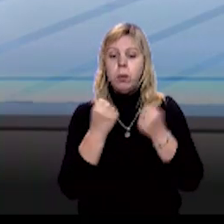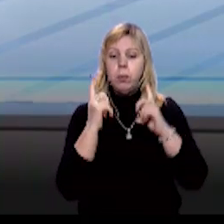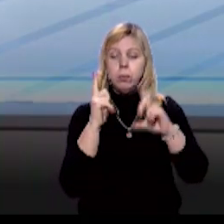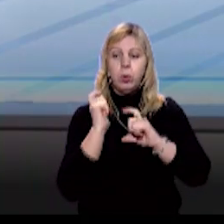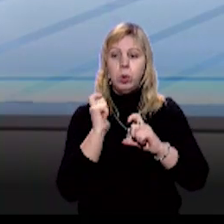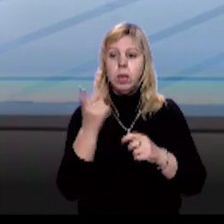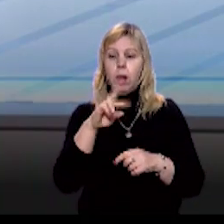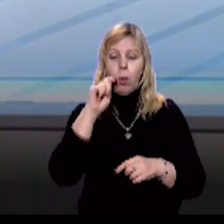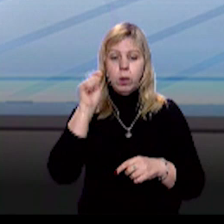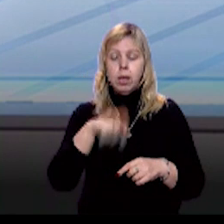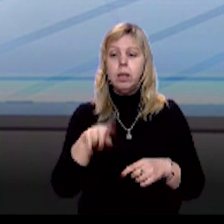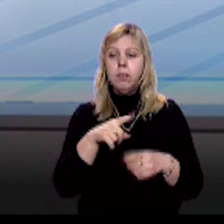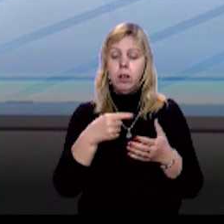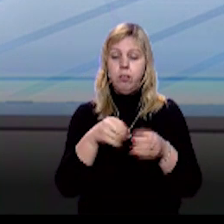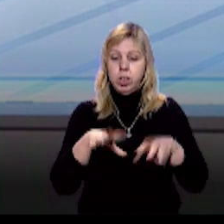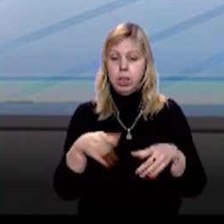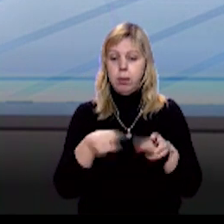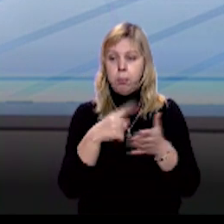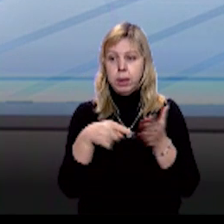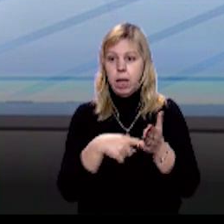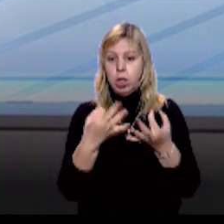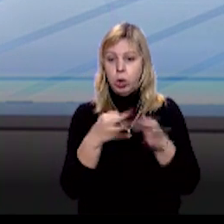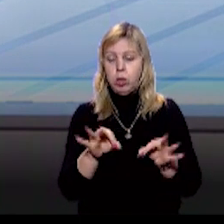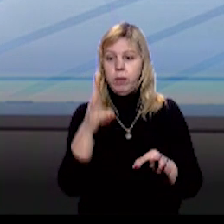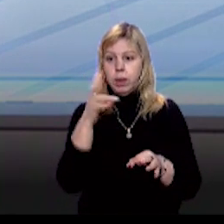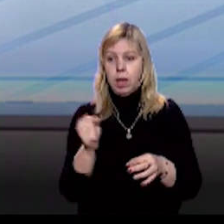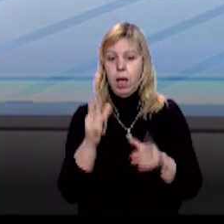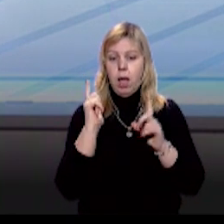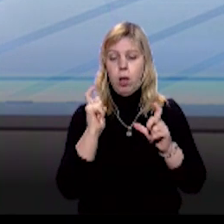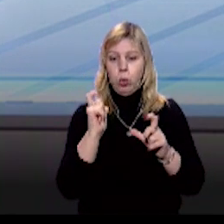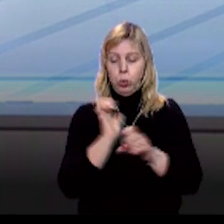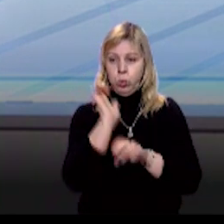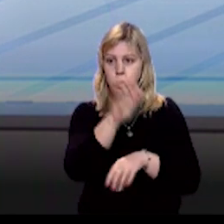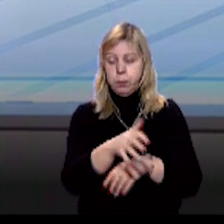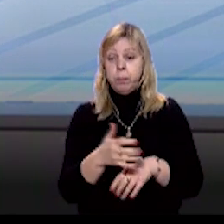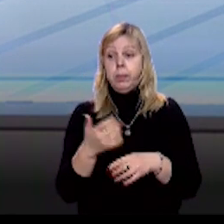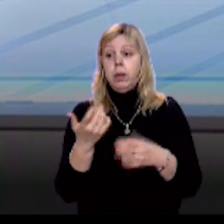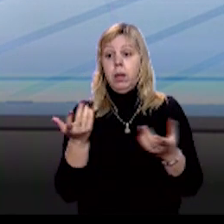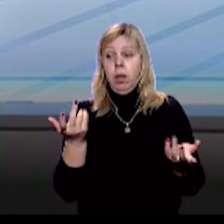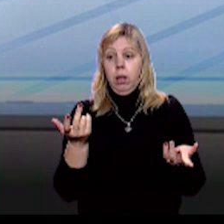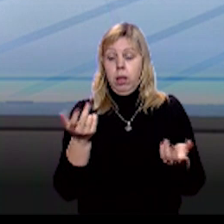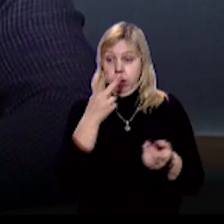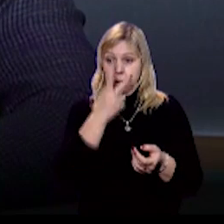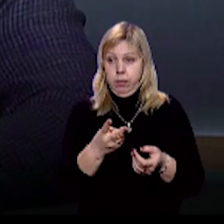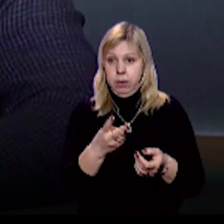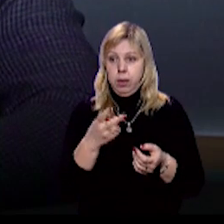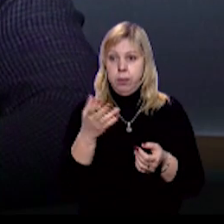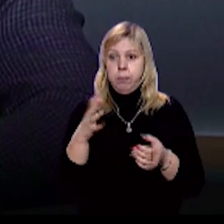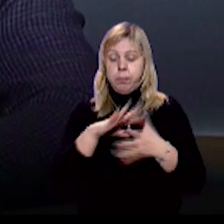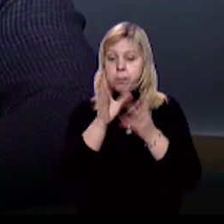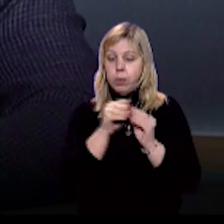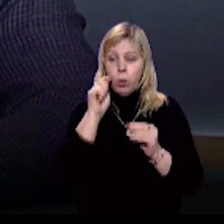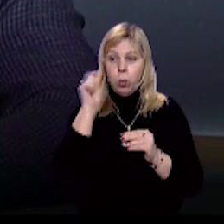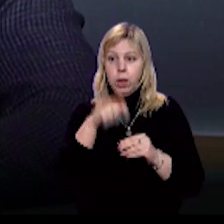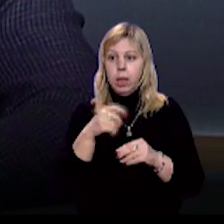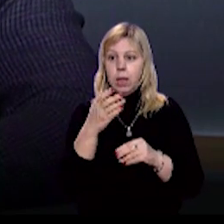перевізників України для того, аби вирішити це питання, питання із дозволами на перевезення товару? Дивіться, АСМАП України,